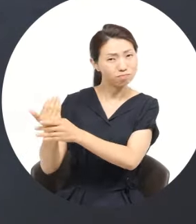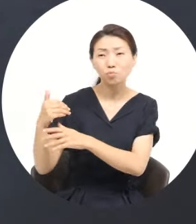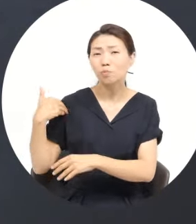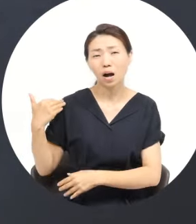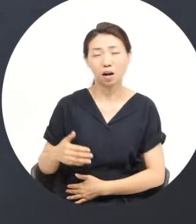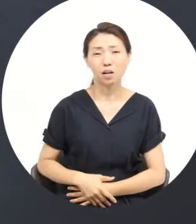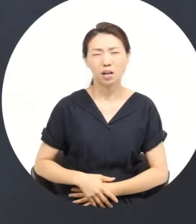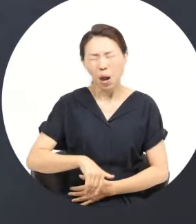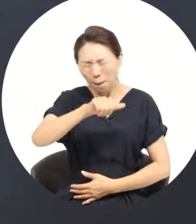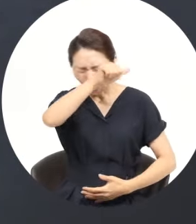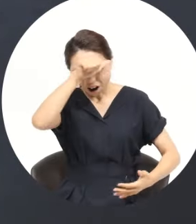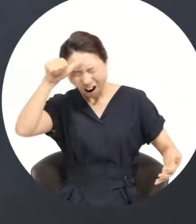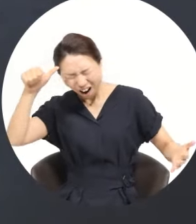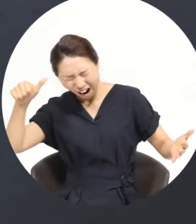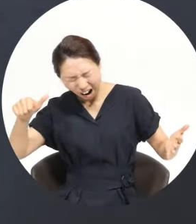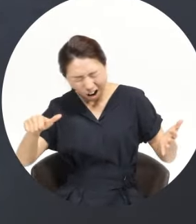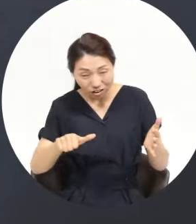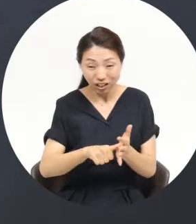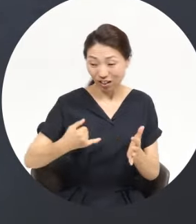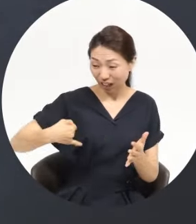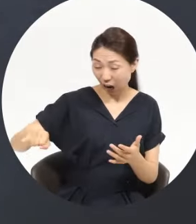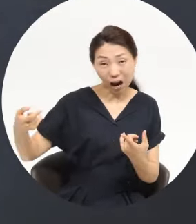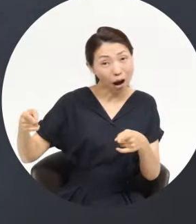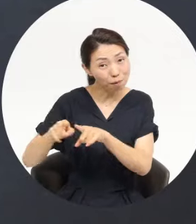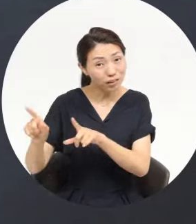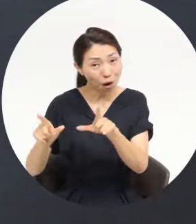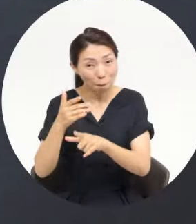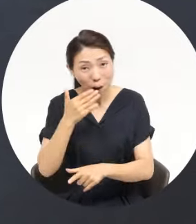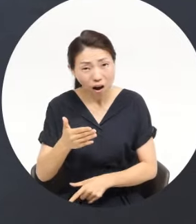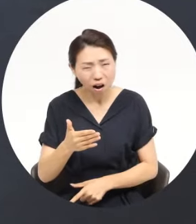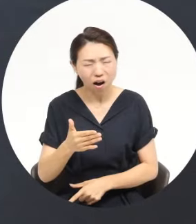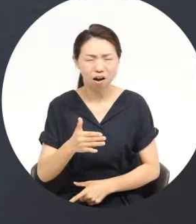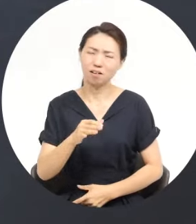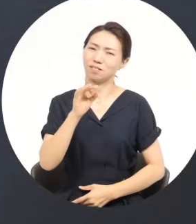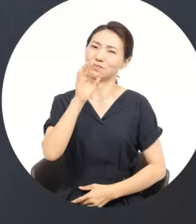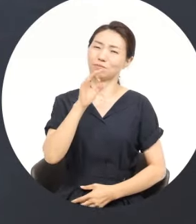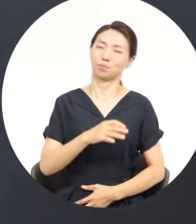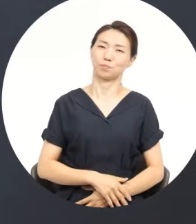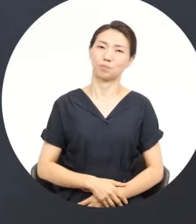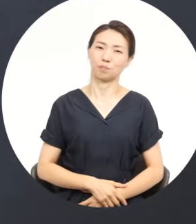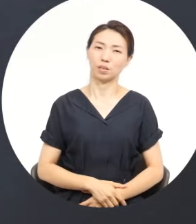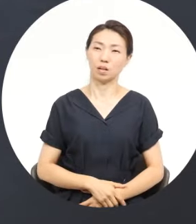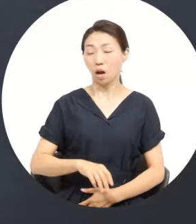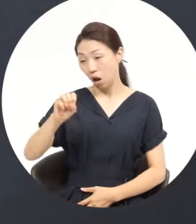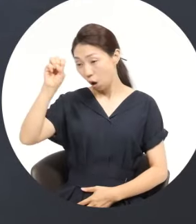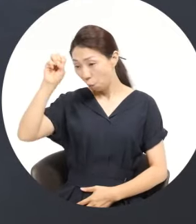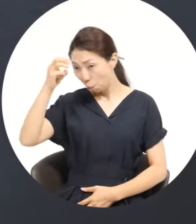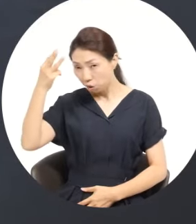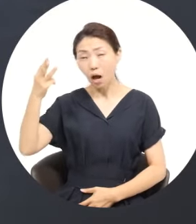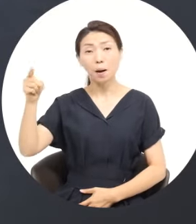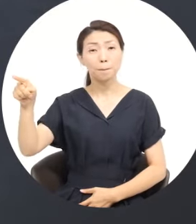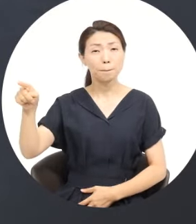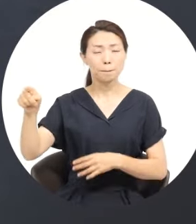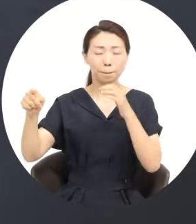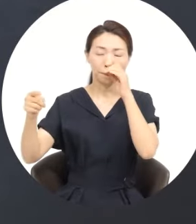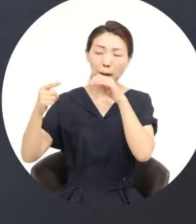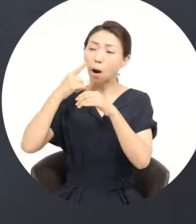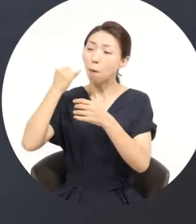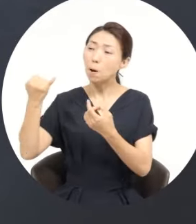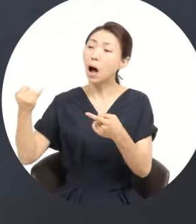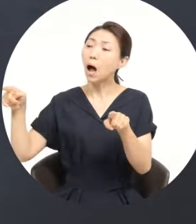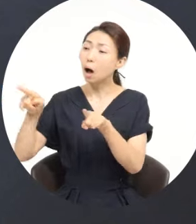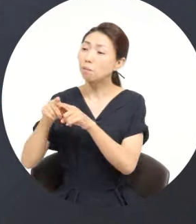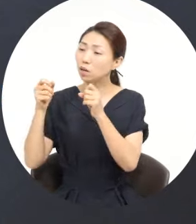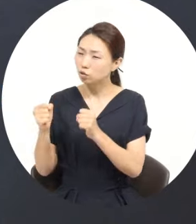자기가 영원히 붙어있지 않는 이상 고3이면 대학 가면 부모가 거기 살아도 그 병이 내부에